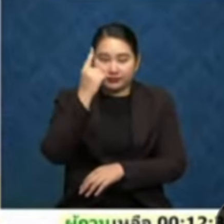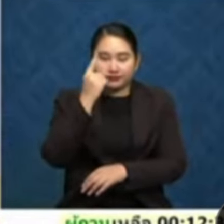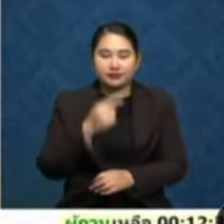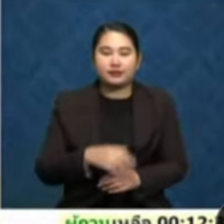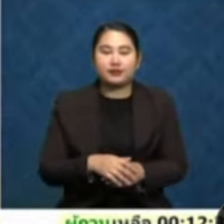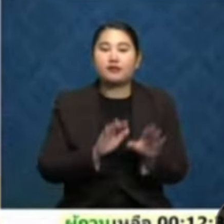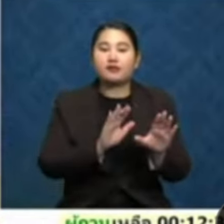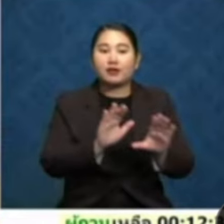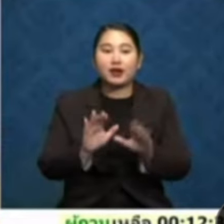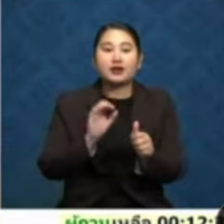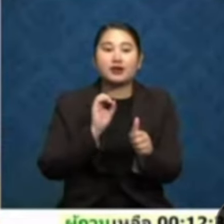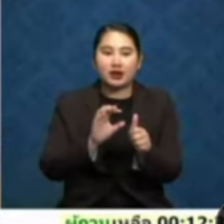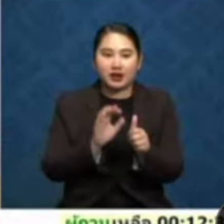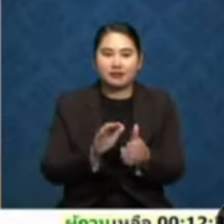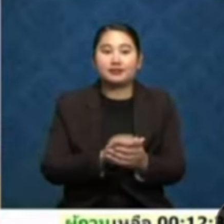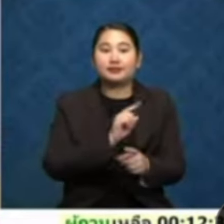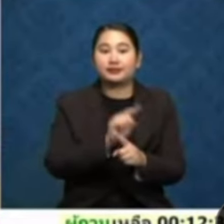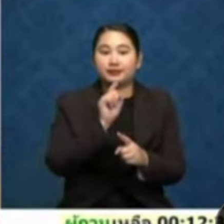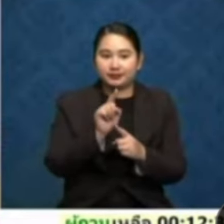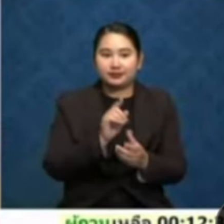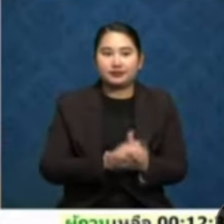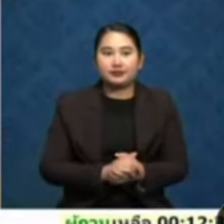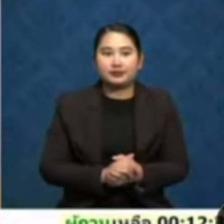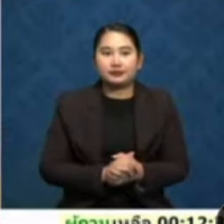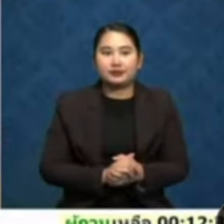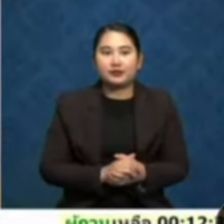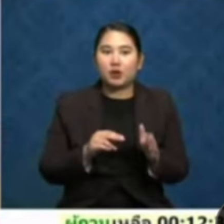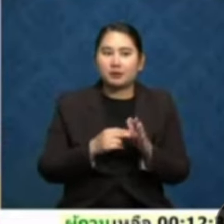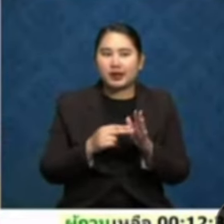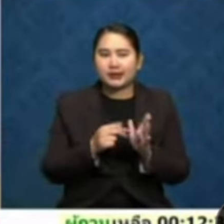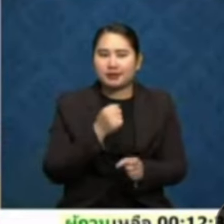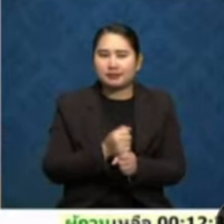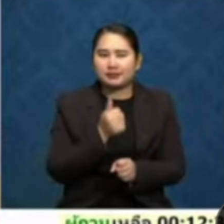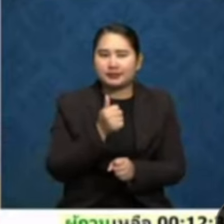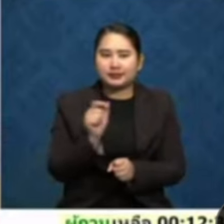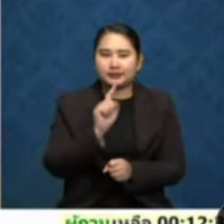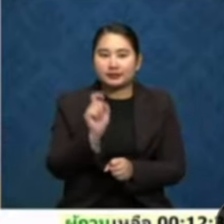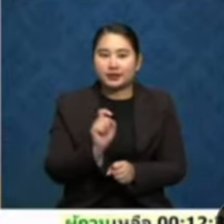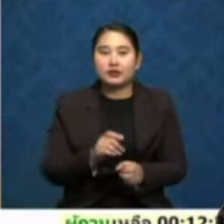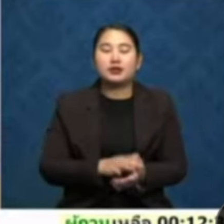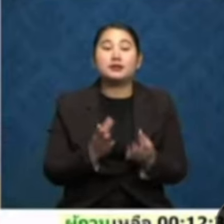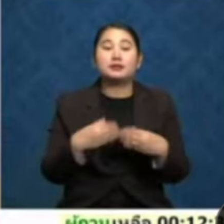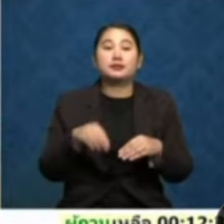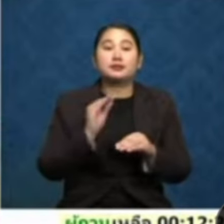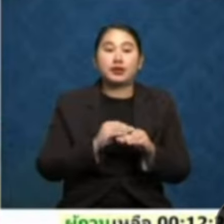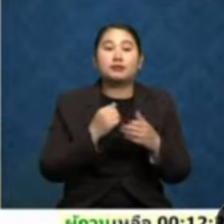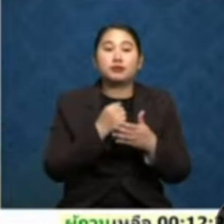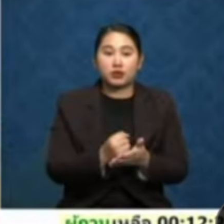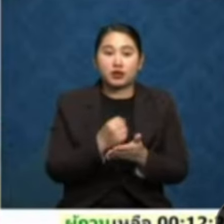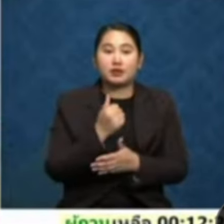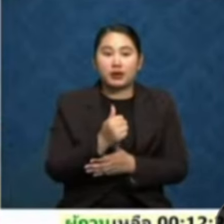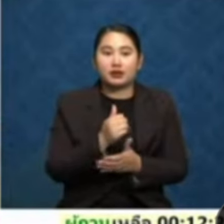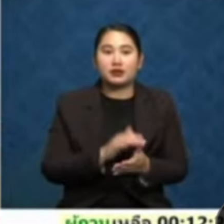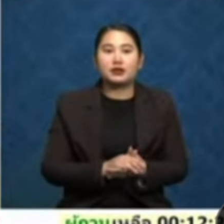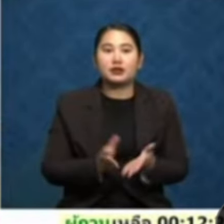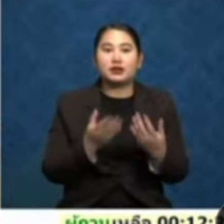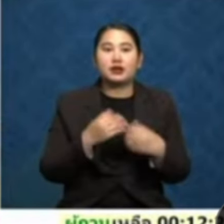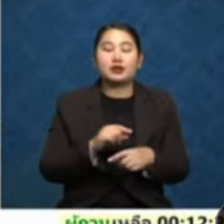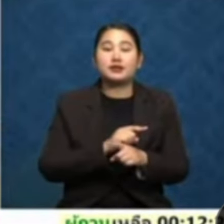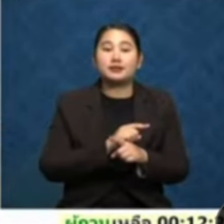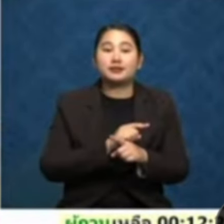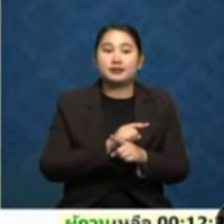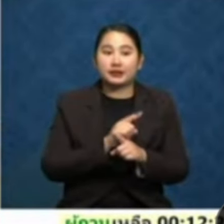อยากจะเป็นฝากเป็นข้อเสนอแนะในข้อแรกครับคำถามข้อแรกว่ามีความเป็นไปได้มากน้อยอย่างไรที่จะขยายกรอบในการช่วยเหลือตรงนี้รวมถึงอีกหนึข้อที่